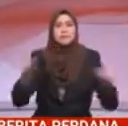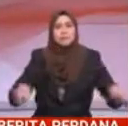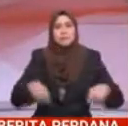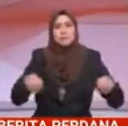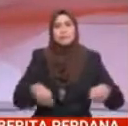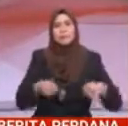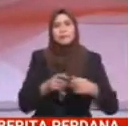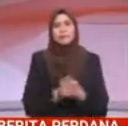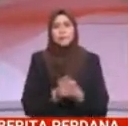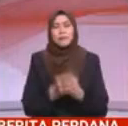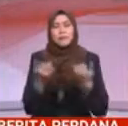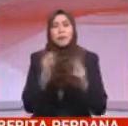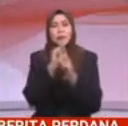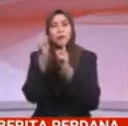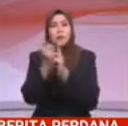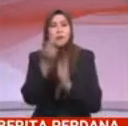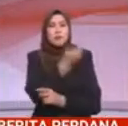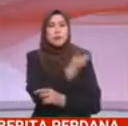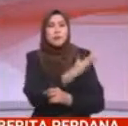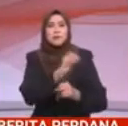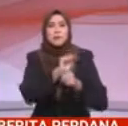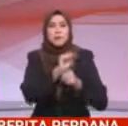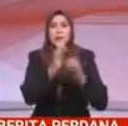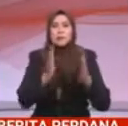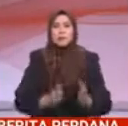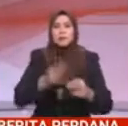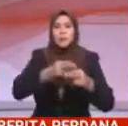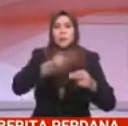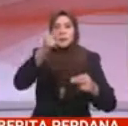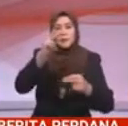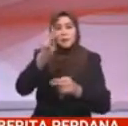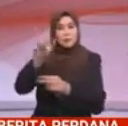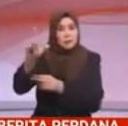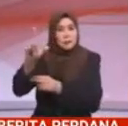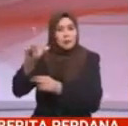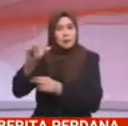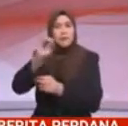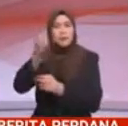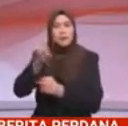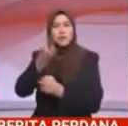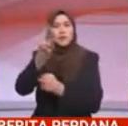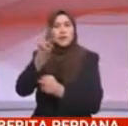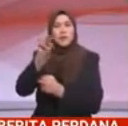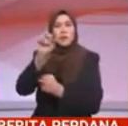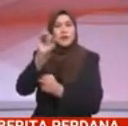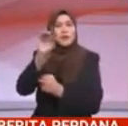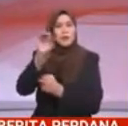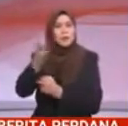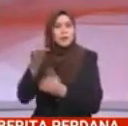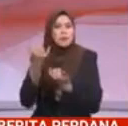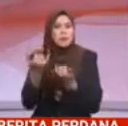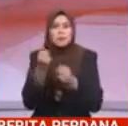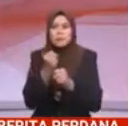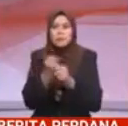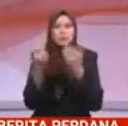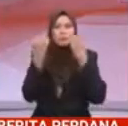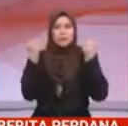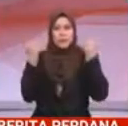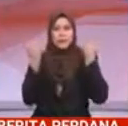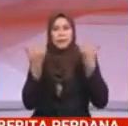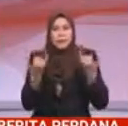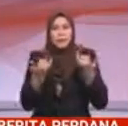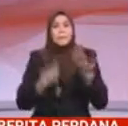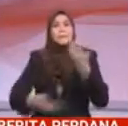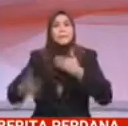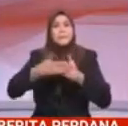Situasi sama dialami bekas pekerja sebuah hotel terkemuka di Kuala Lumpur, Juniadi Jajuri, yang hilang pendapatan dan kini kembali